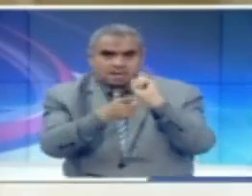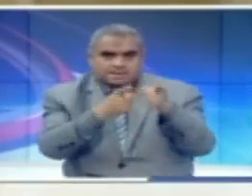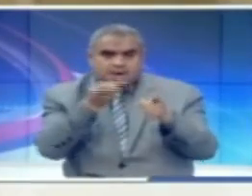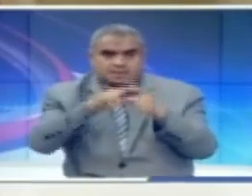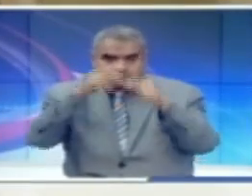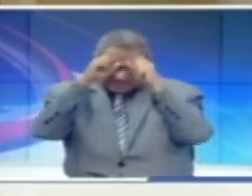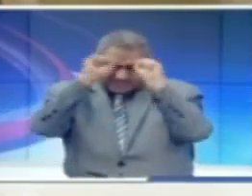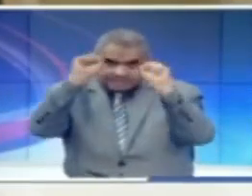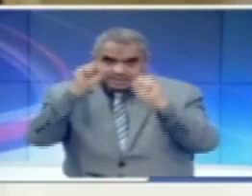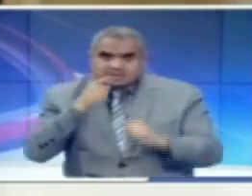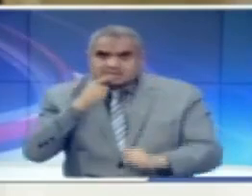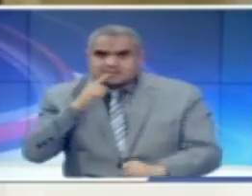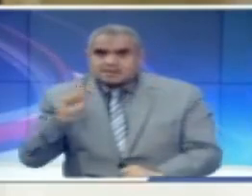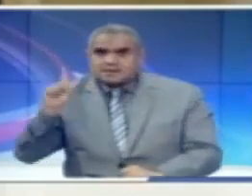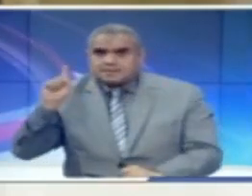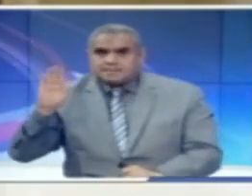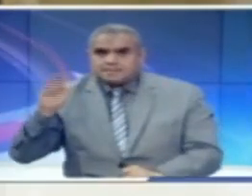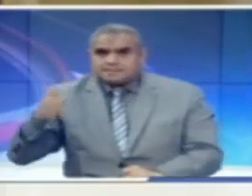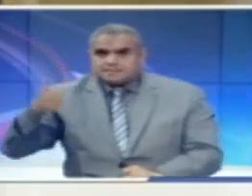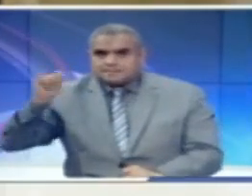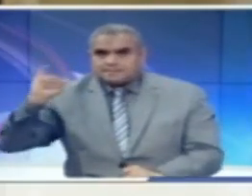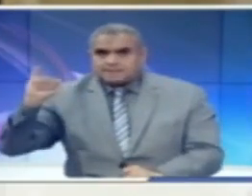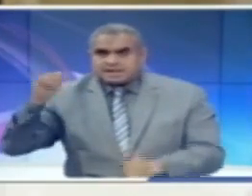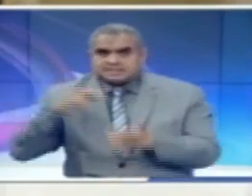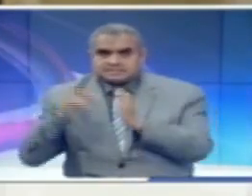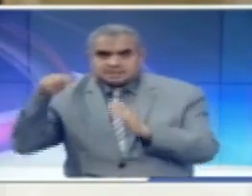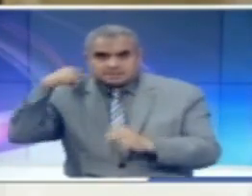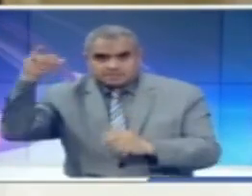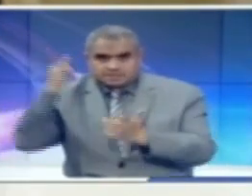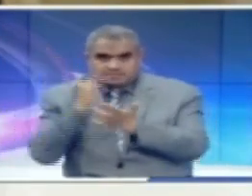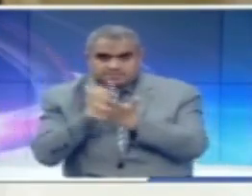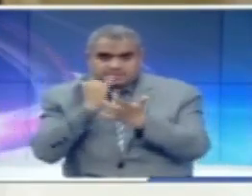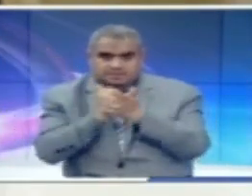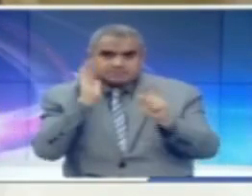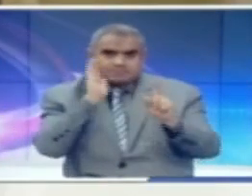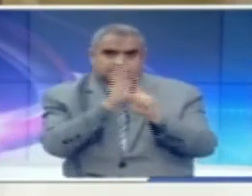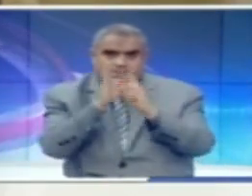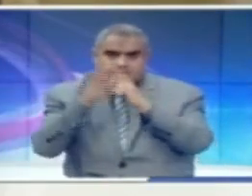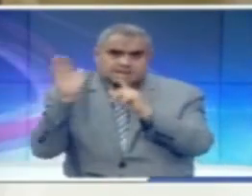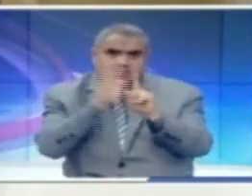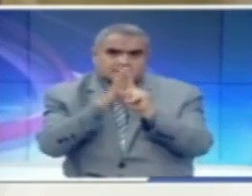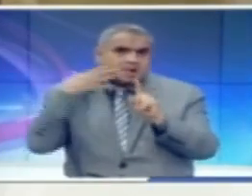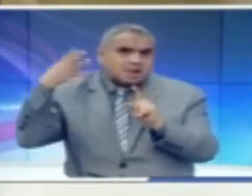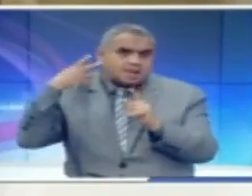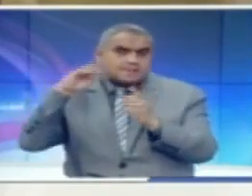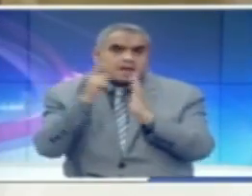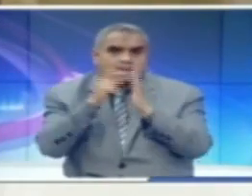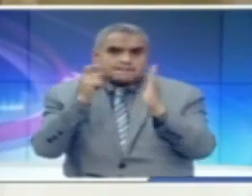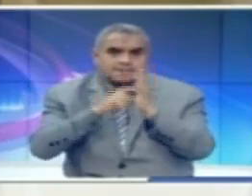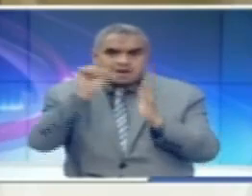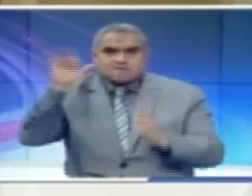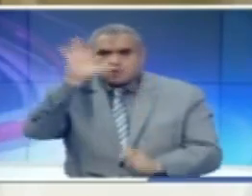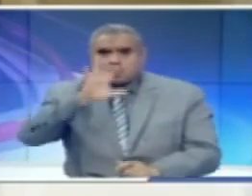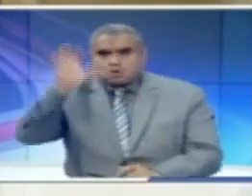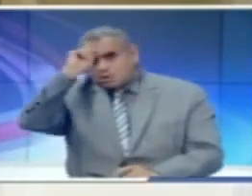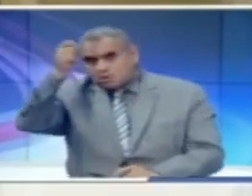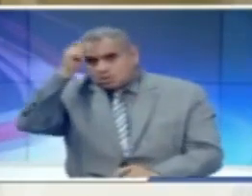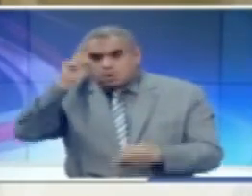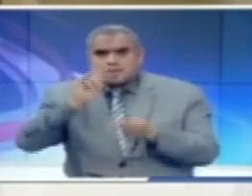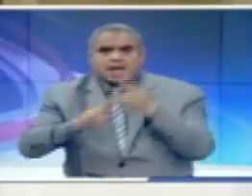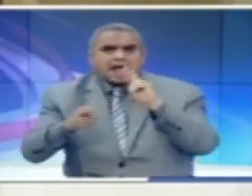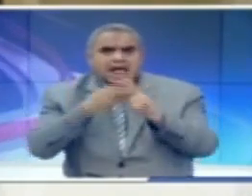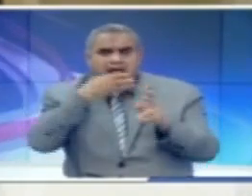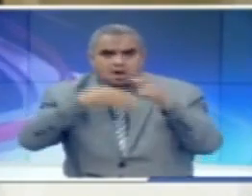وقد أكد السفير بسام راضي أن السياسة المصرية تجاه ليبيا تركز على خروج كل القوات الأجنبية دون أي استثناء. أضاف